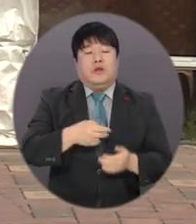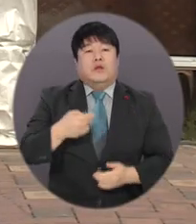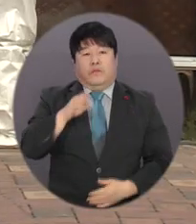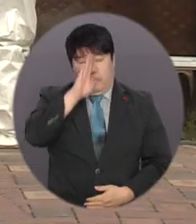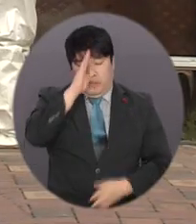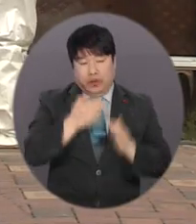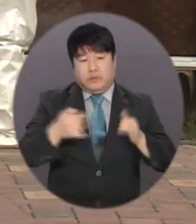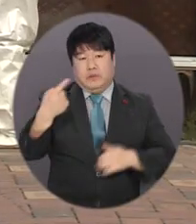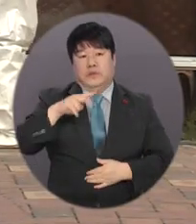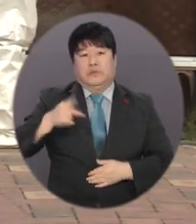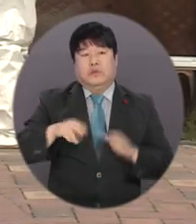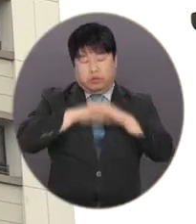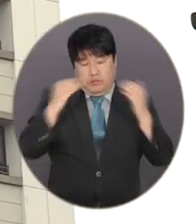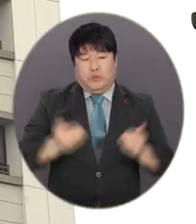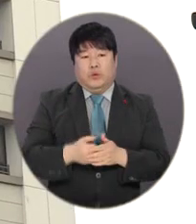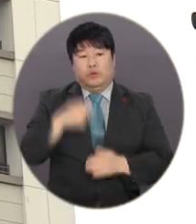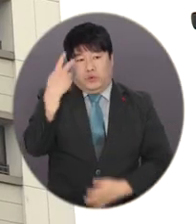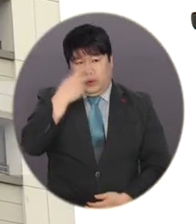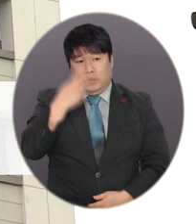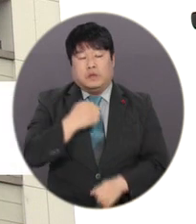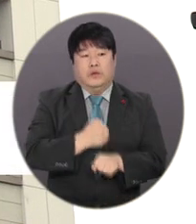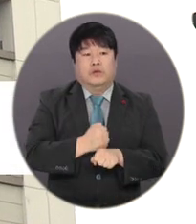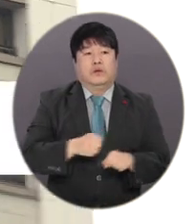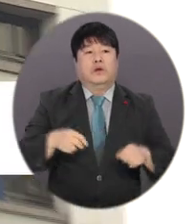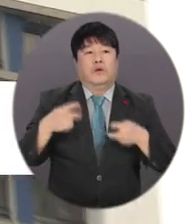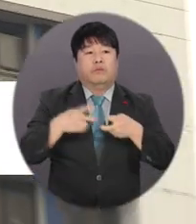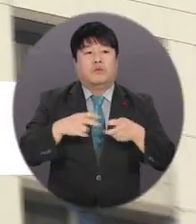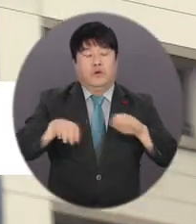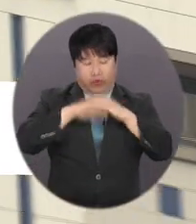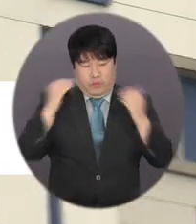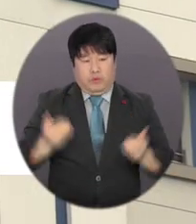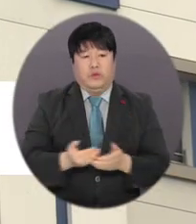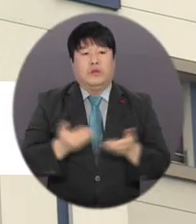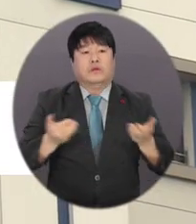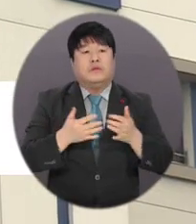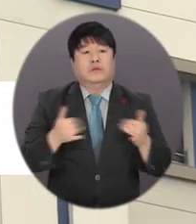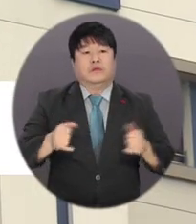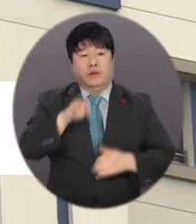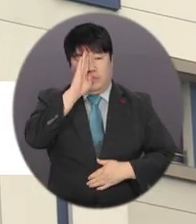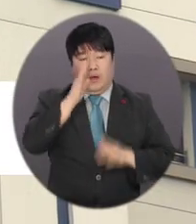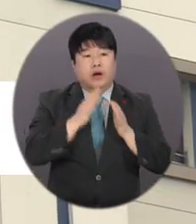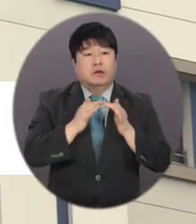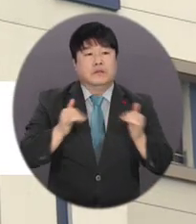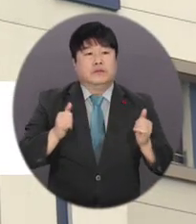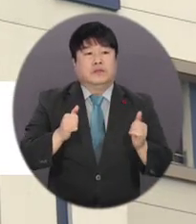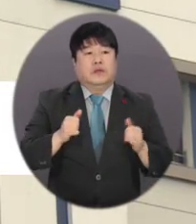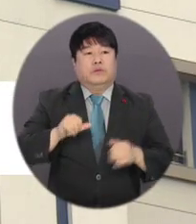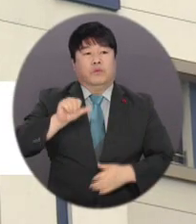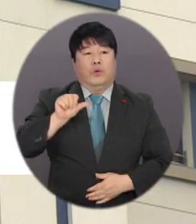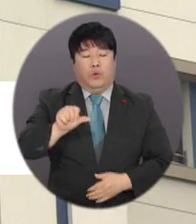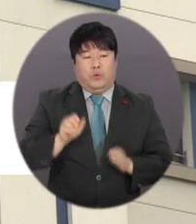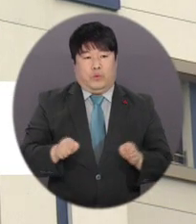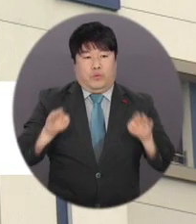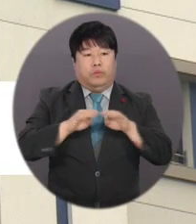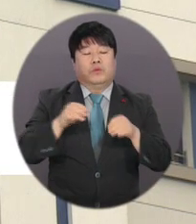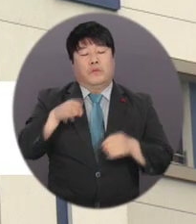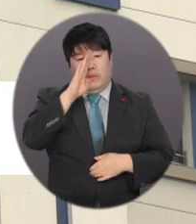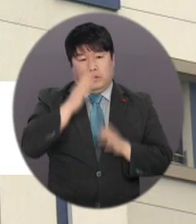전수검사를 실시하기로 했기 때문입니다. 병원 지금 전체로 그다음에 환자는 오병동 환자는 다